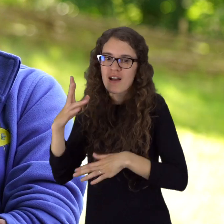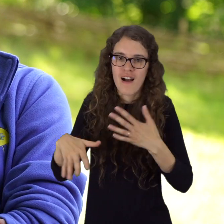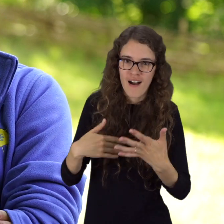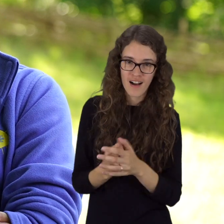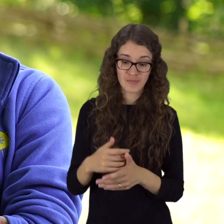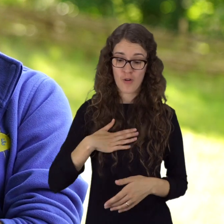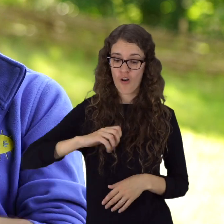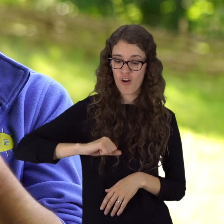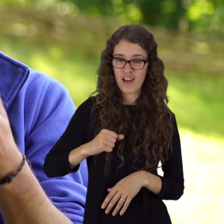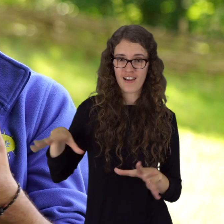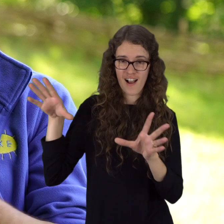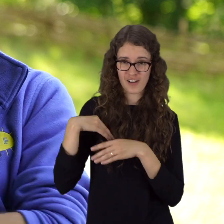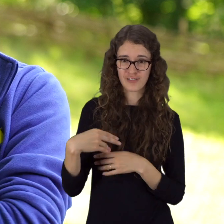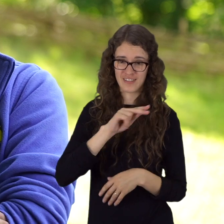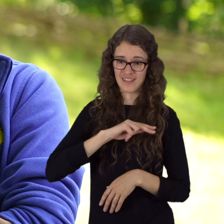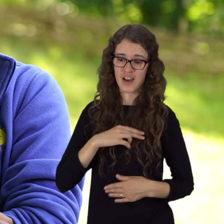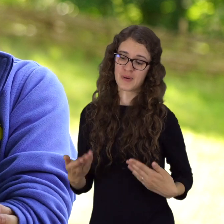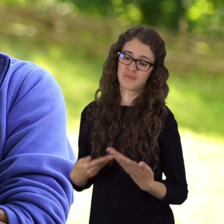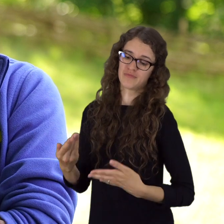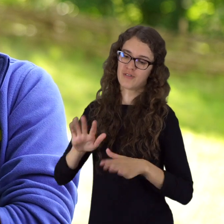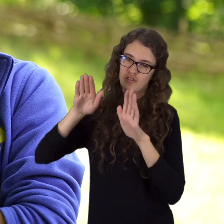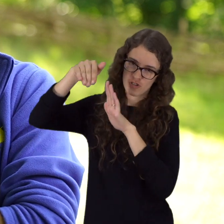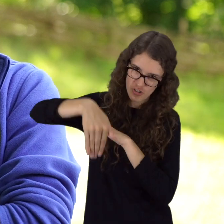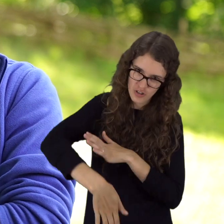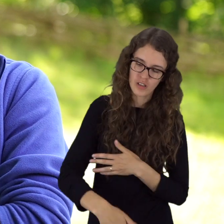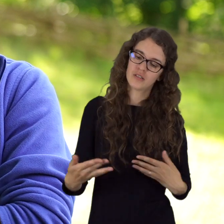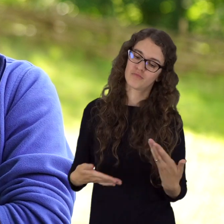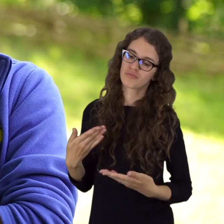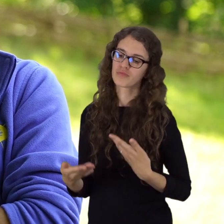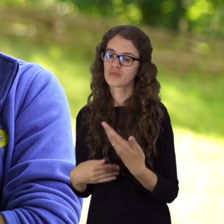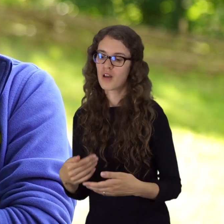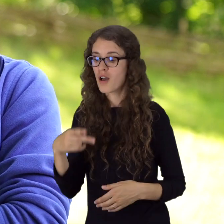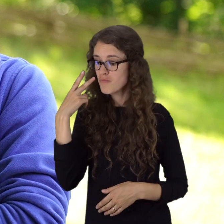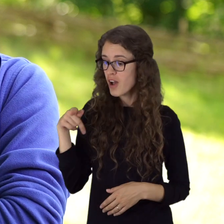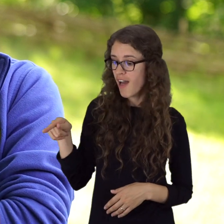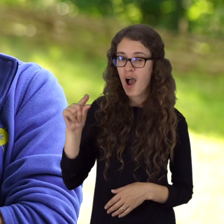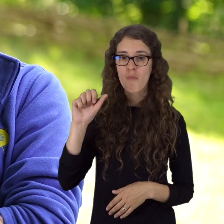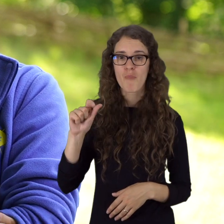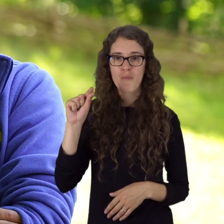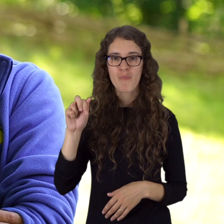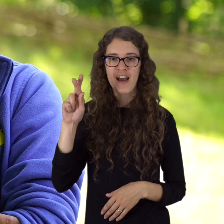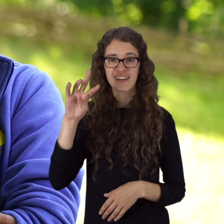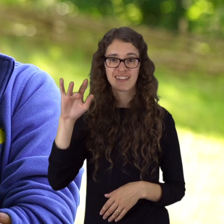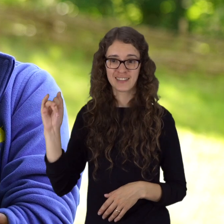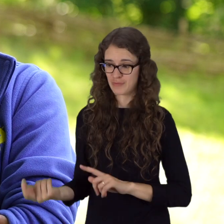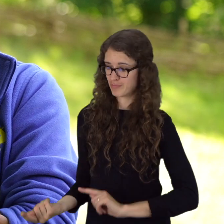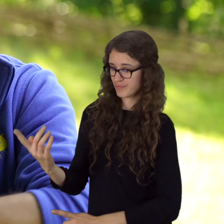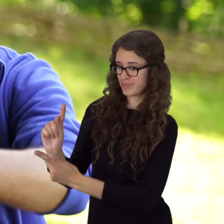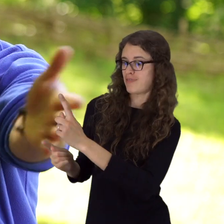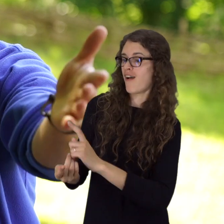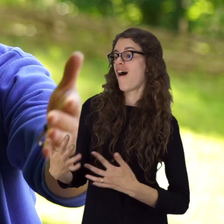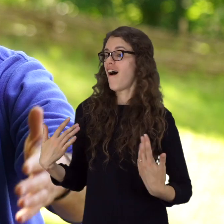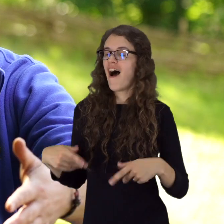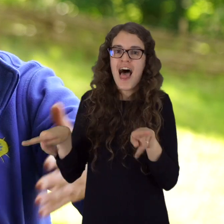oh, gegutė jau kukuoja. Na, va tokių, su kolege viena irgi leidomės čia nuo šlaito, na, nuo kalniuko į darbą ir o,